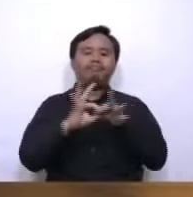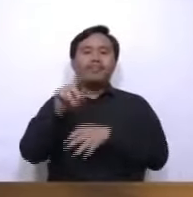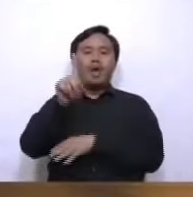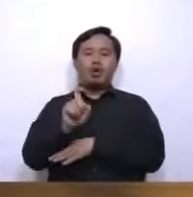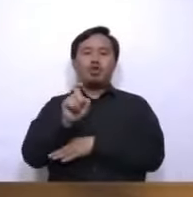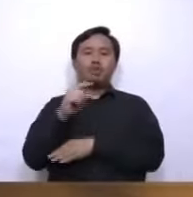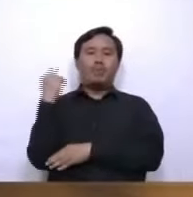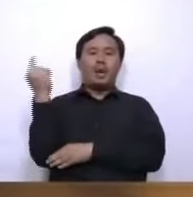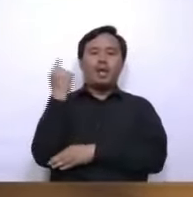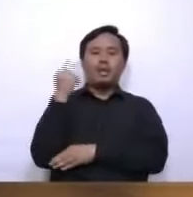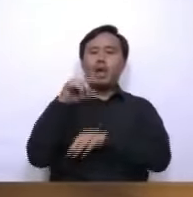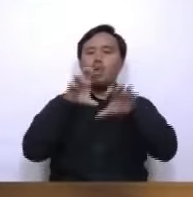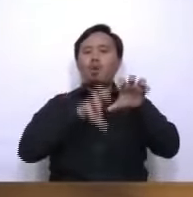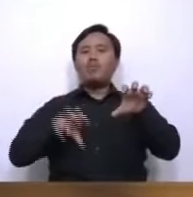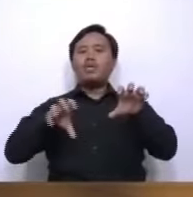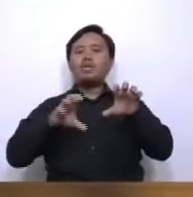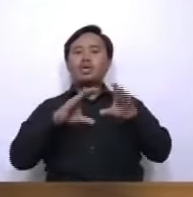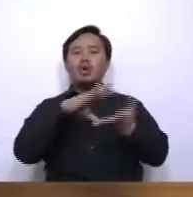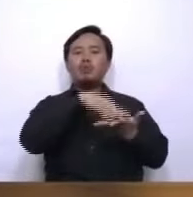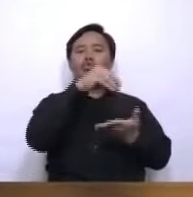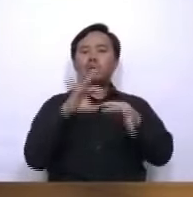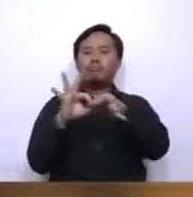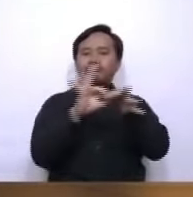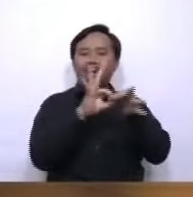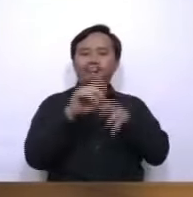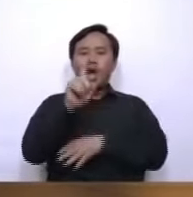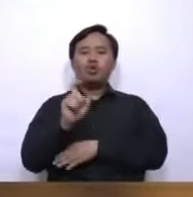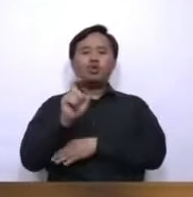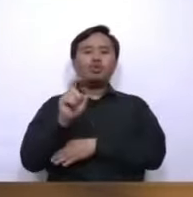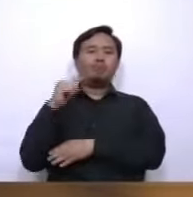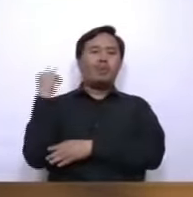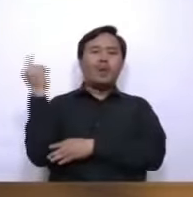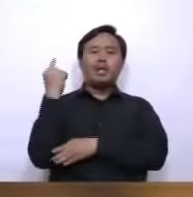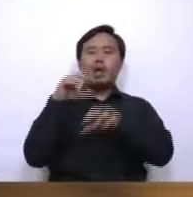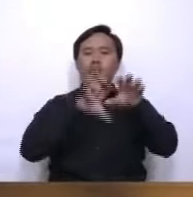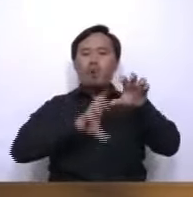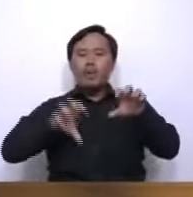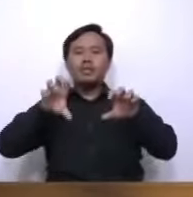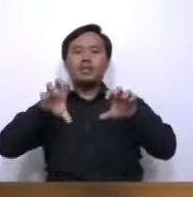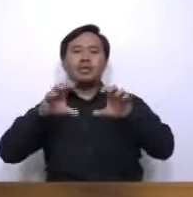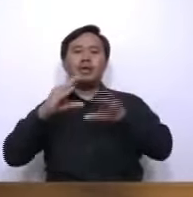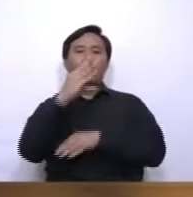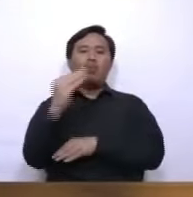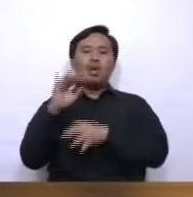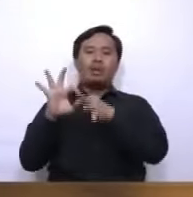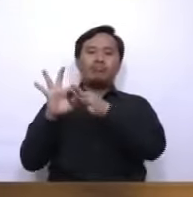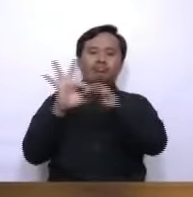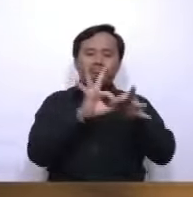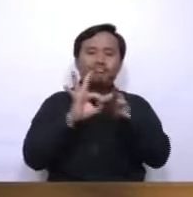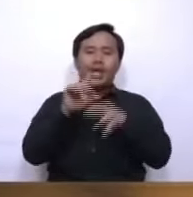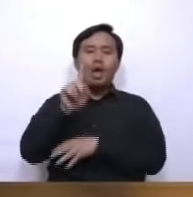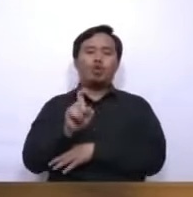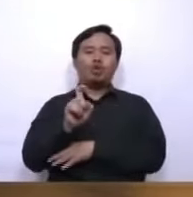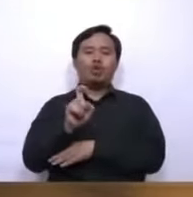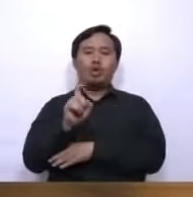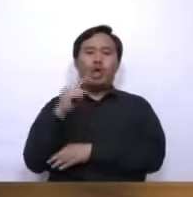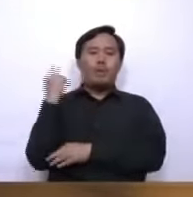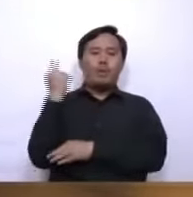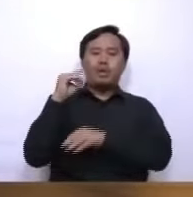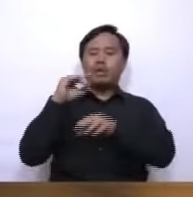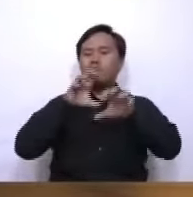pemerintah provinsi dengan pemerintah pusat, pemerintah provinsi dengan pemerintah kota kabupaten, pemerintah provinsi dengan dunia